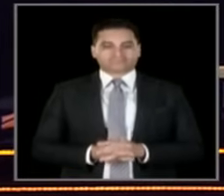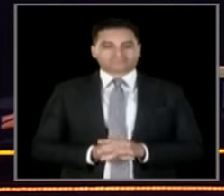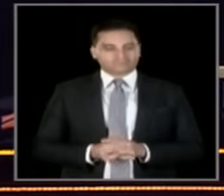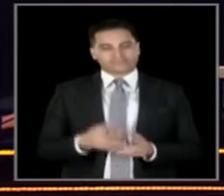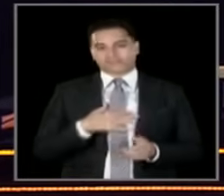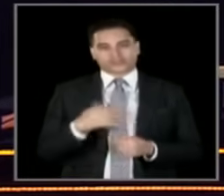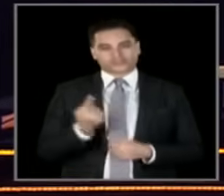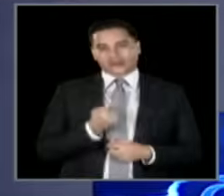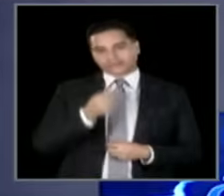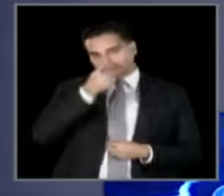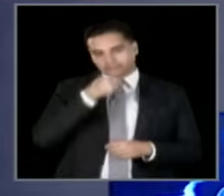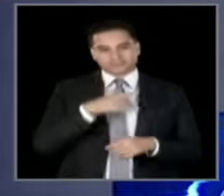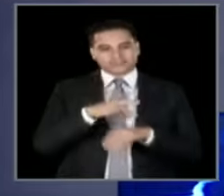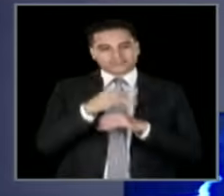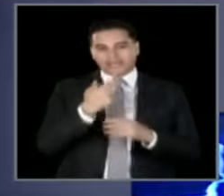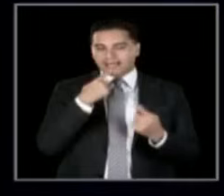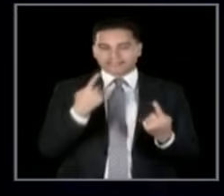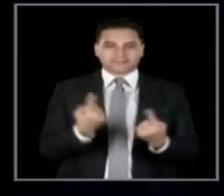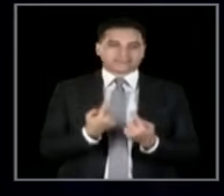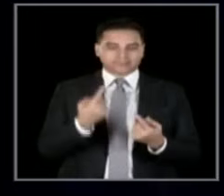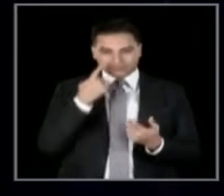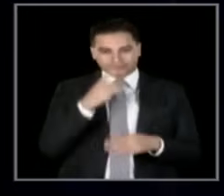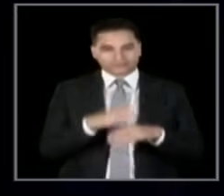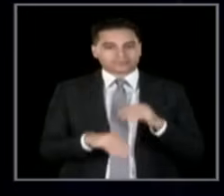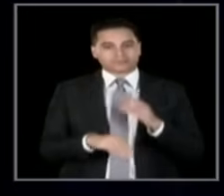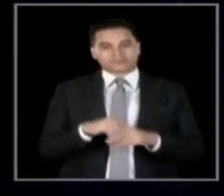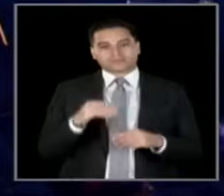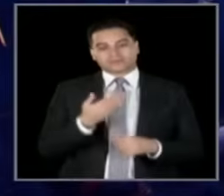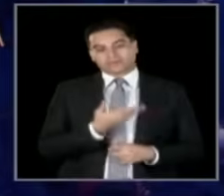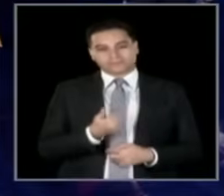معلش هارد لك سليم. عايزين ياسمين تنضم لينا،